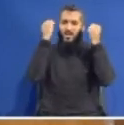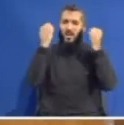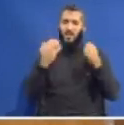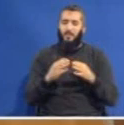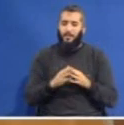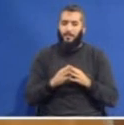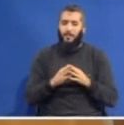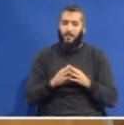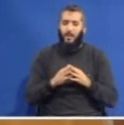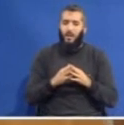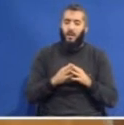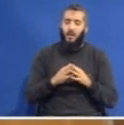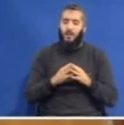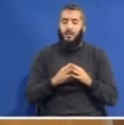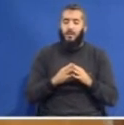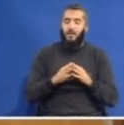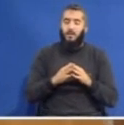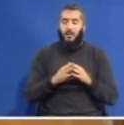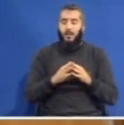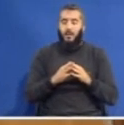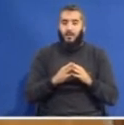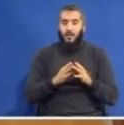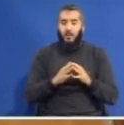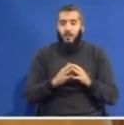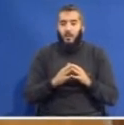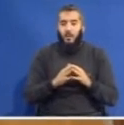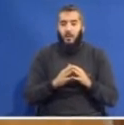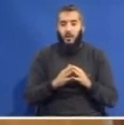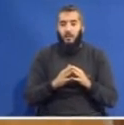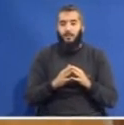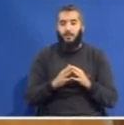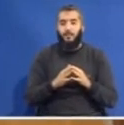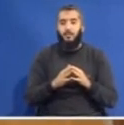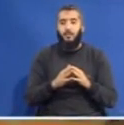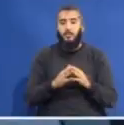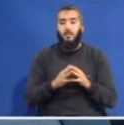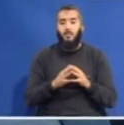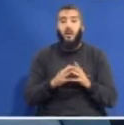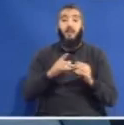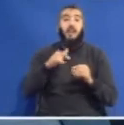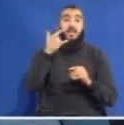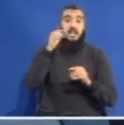مش مطلوب يعني بصفة مش عارف كيفاش نقدر نقول لازم